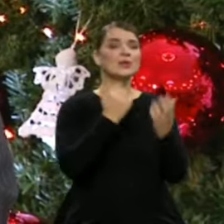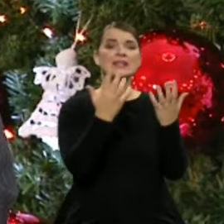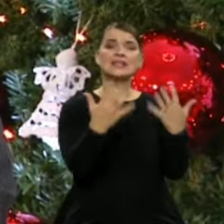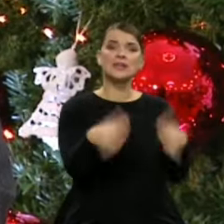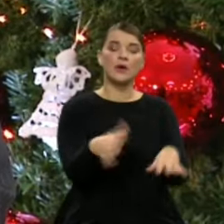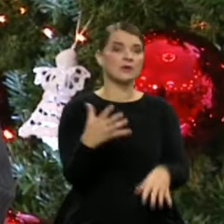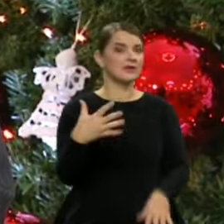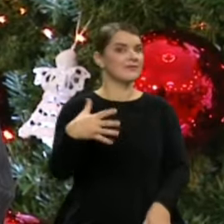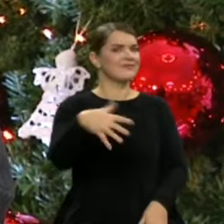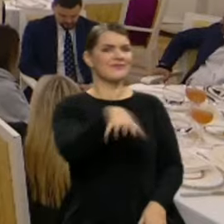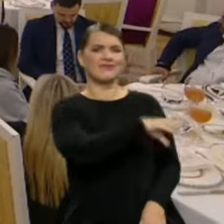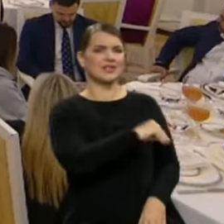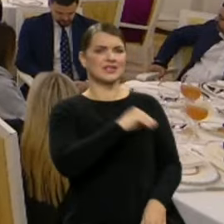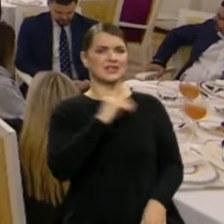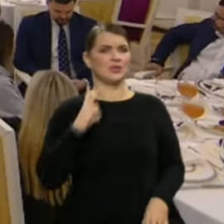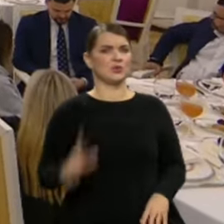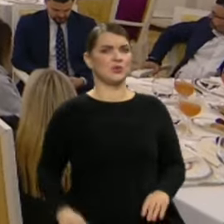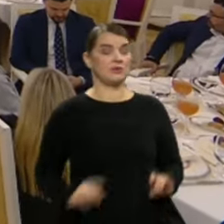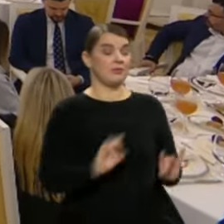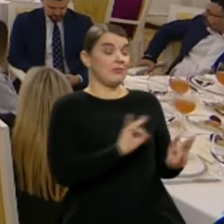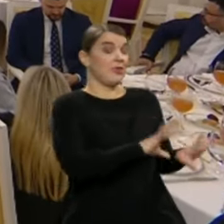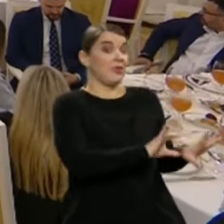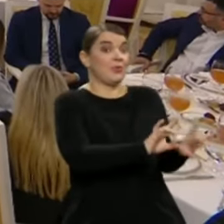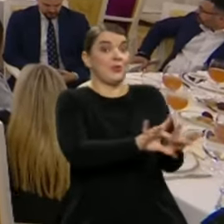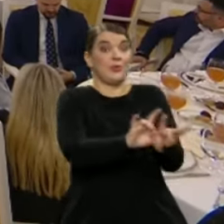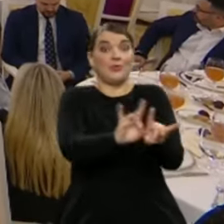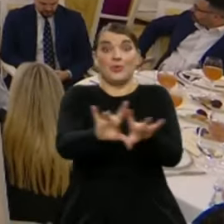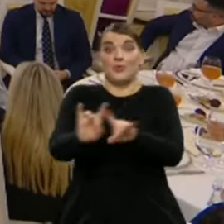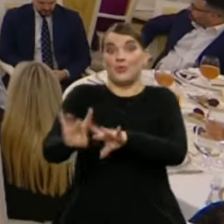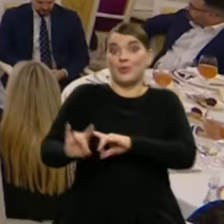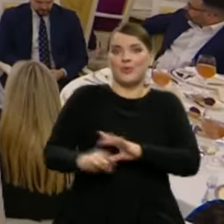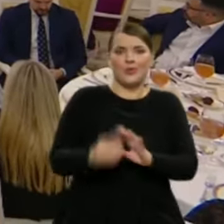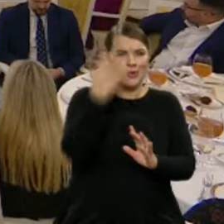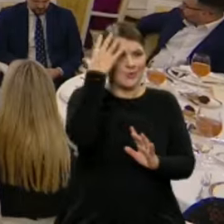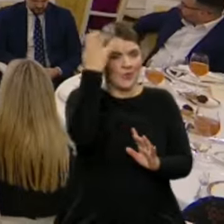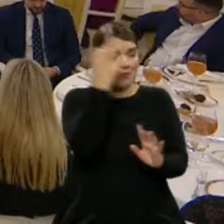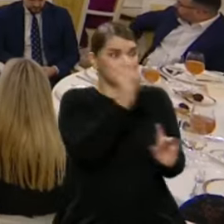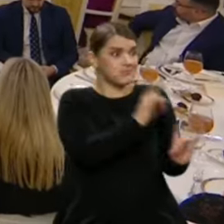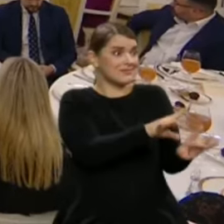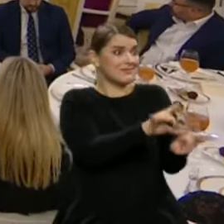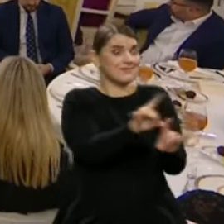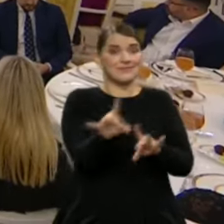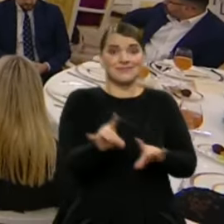galo skirtingos ir turi visai skirtingus pomėgius.